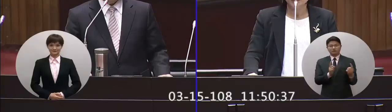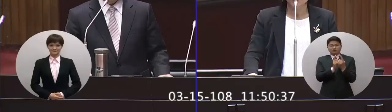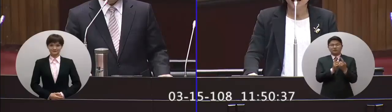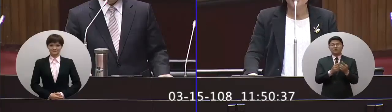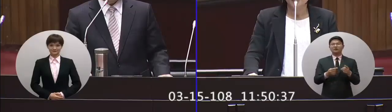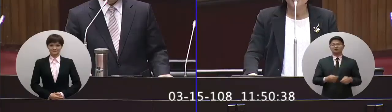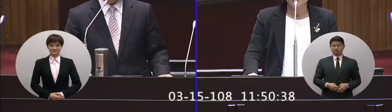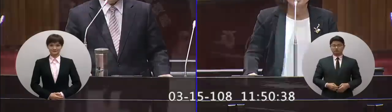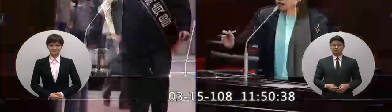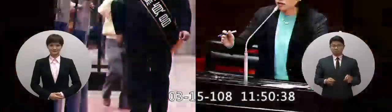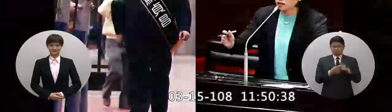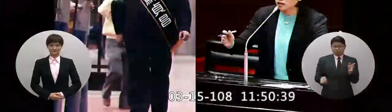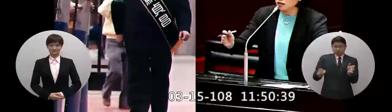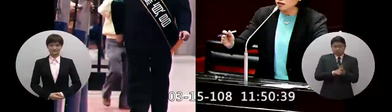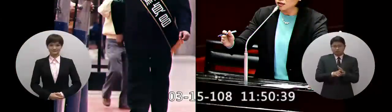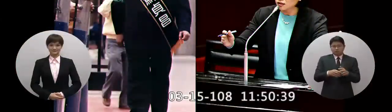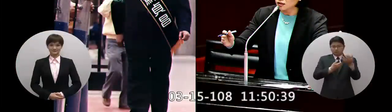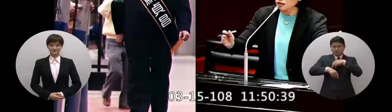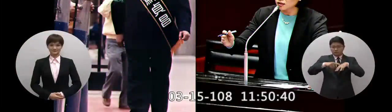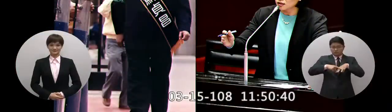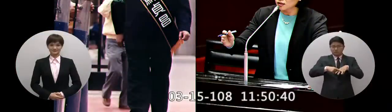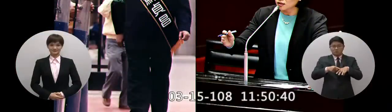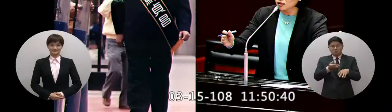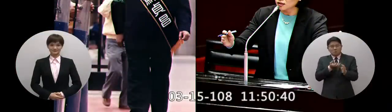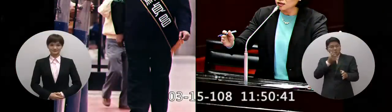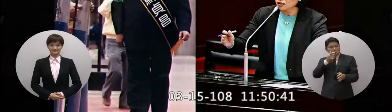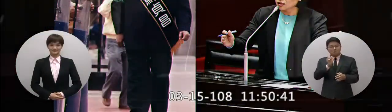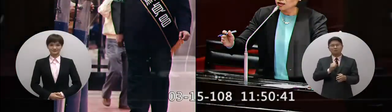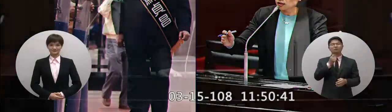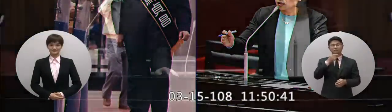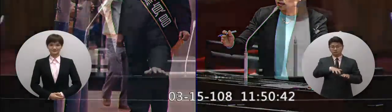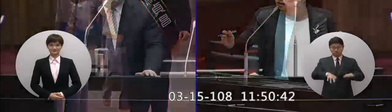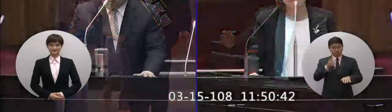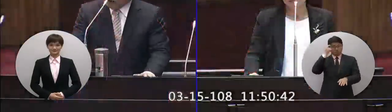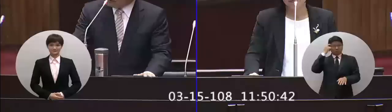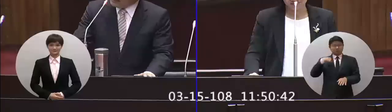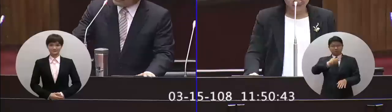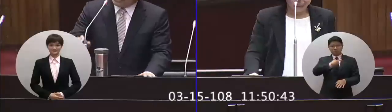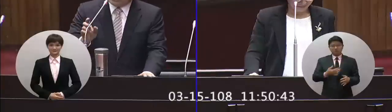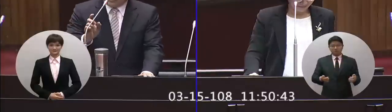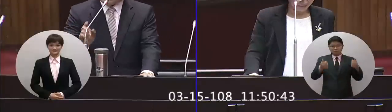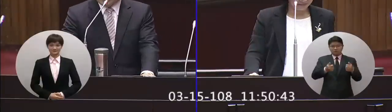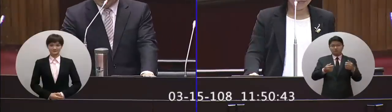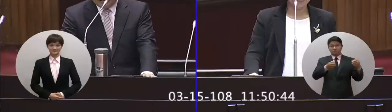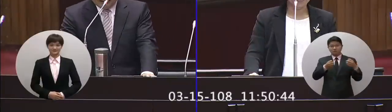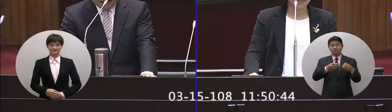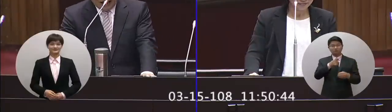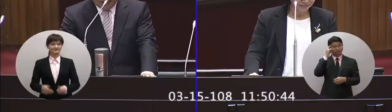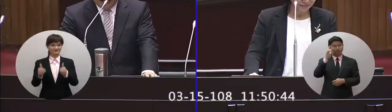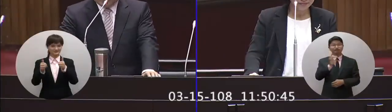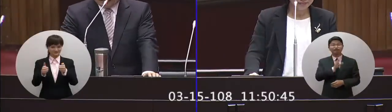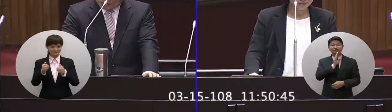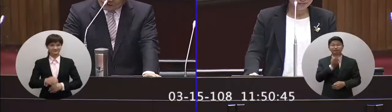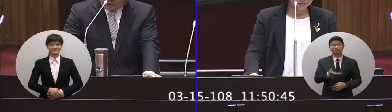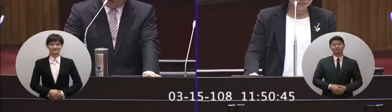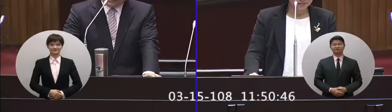剧本不能偷看，你也应该没有想到有今天这样的场景，应该同意吧？ 啊，非常感谢